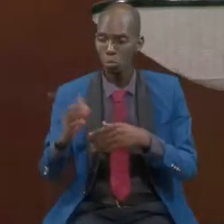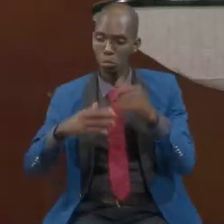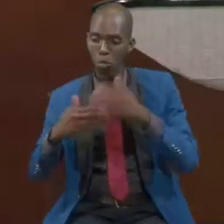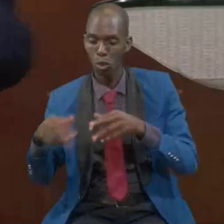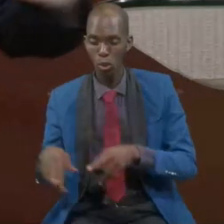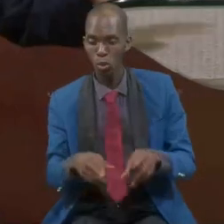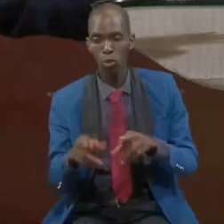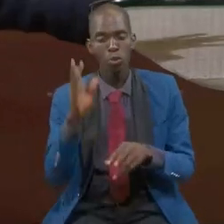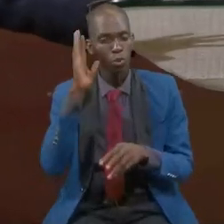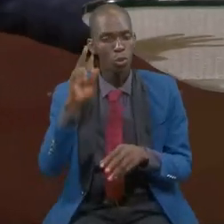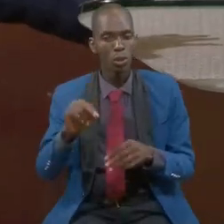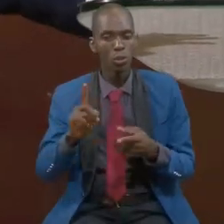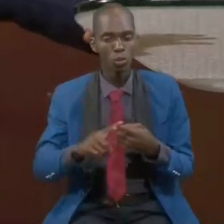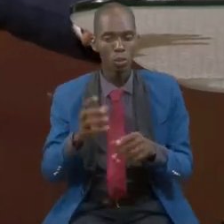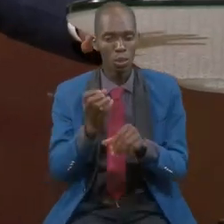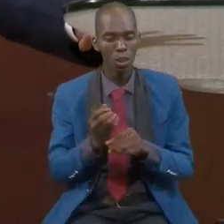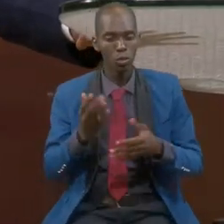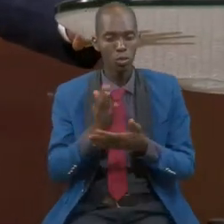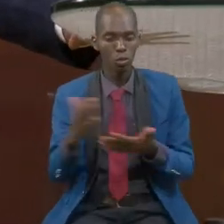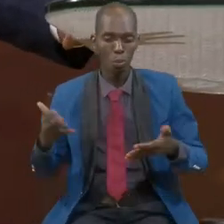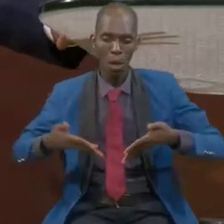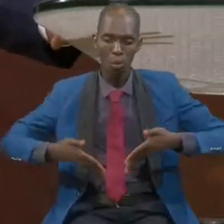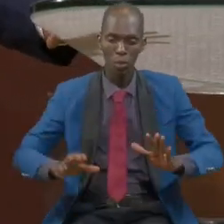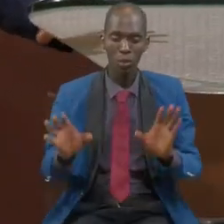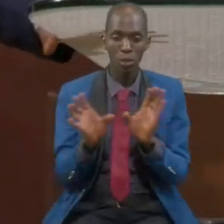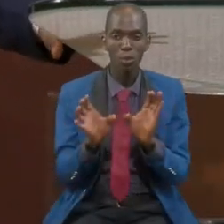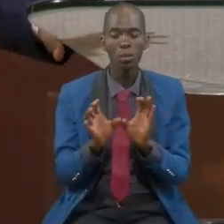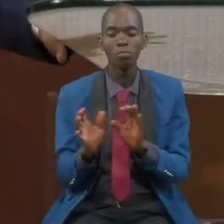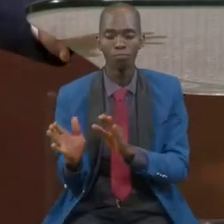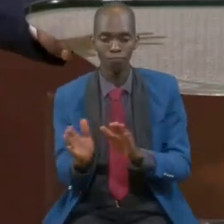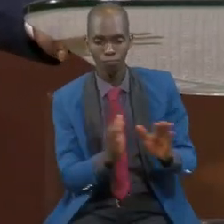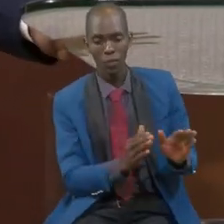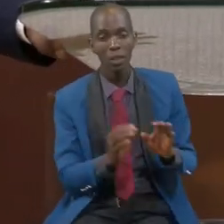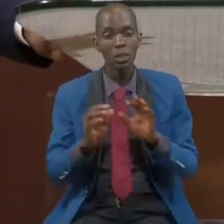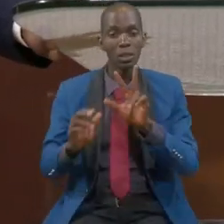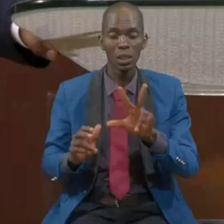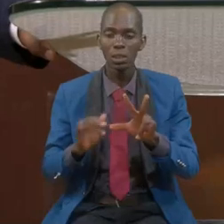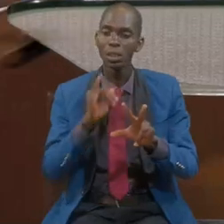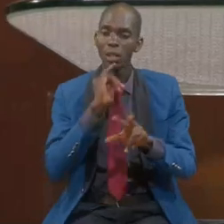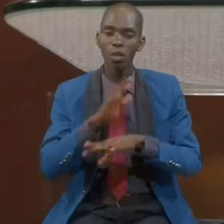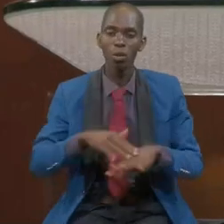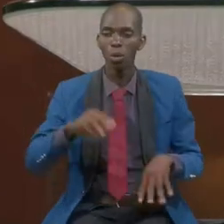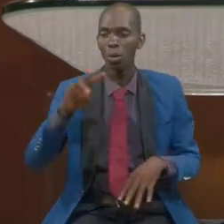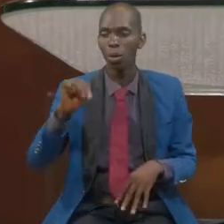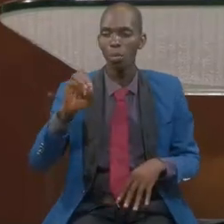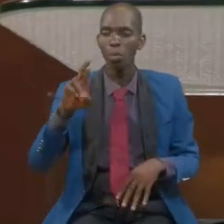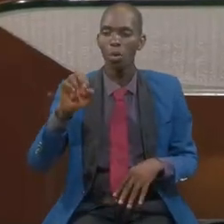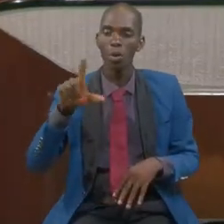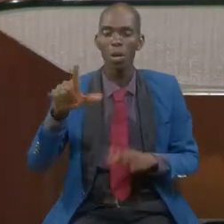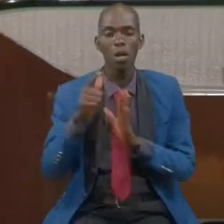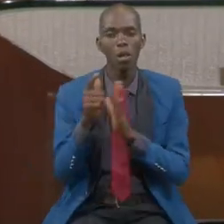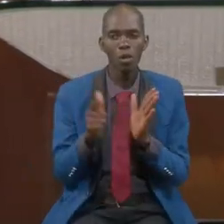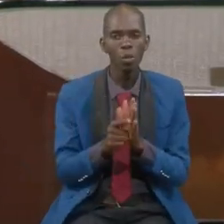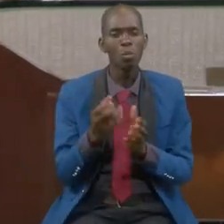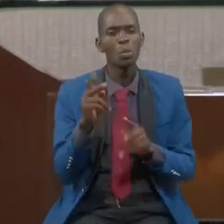Pour construire, il faut un permis de construction. Il y a aussi la loi morale. Plusieurs